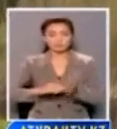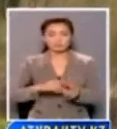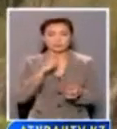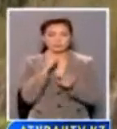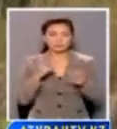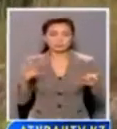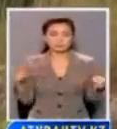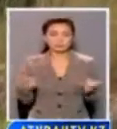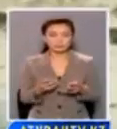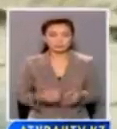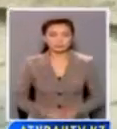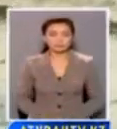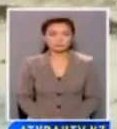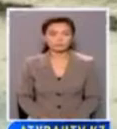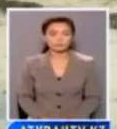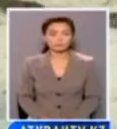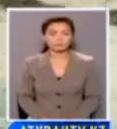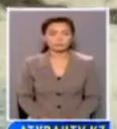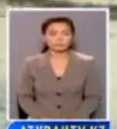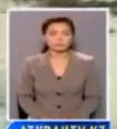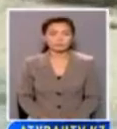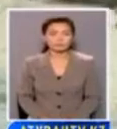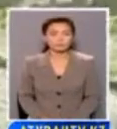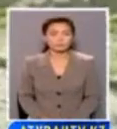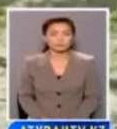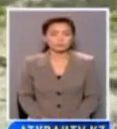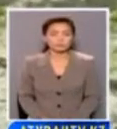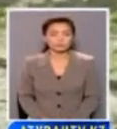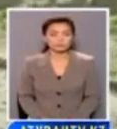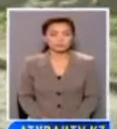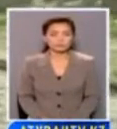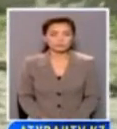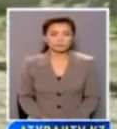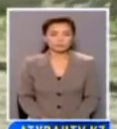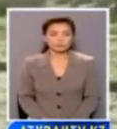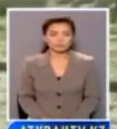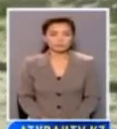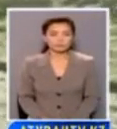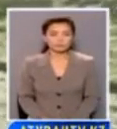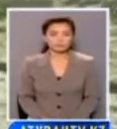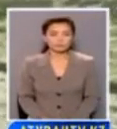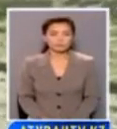быть особо осторожными. Камбат Дайыр Кыза, Айымгүл Харуна, Тлекабыл Гумаров, телеканал Атырау.